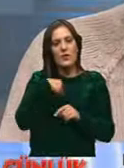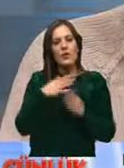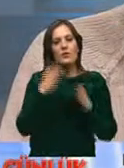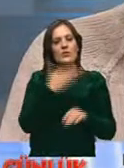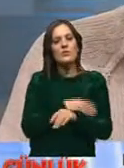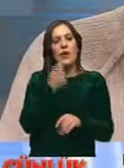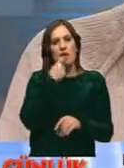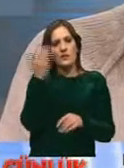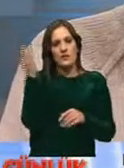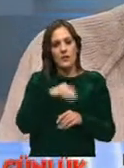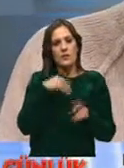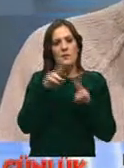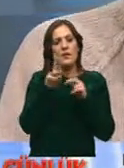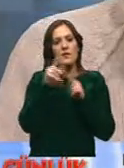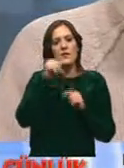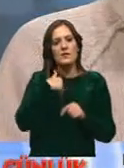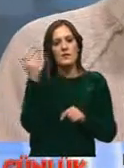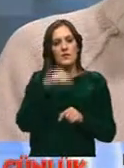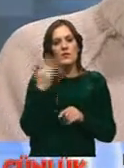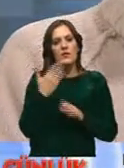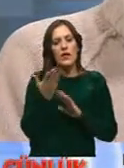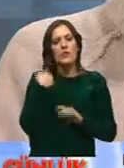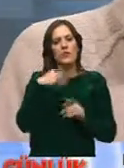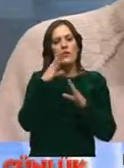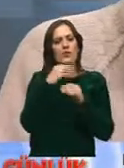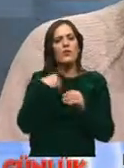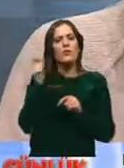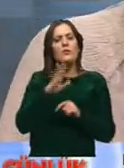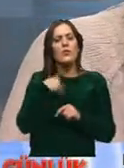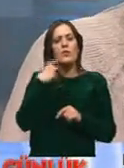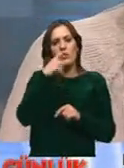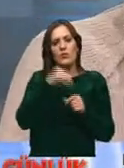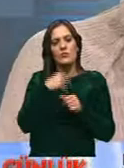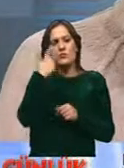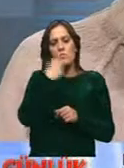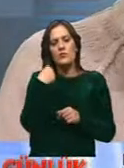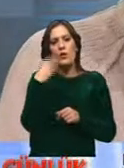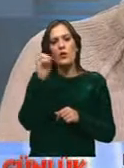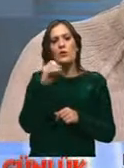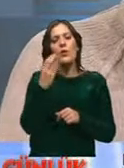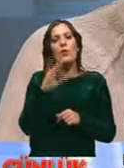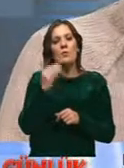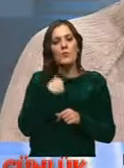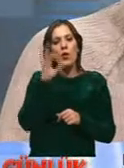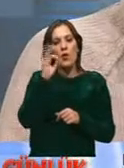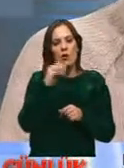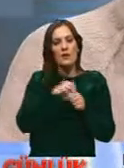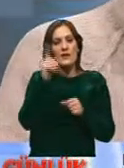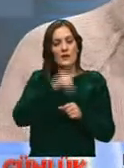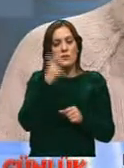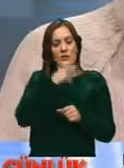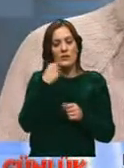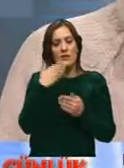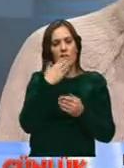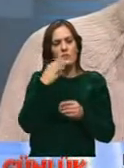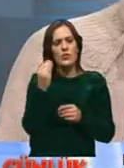büyümedim. Ankara'ya geldik işte Mimar Kemal Lisesi'ne. Daha önce blok flüt çalmamıştım. Köyde de müzik öğretmenim olmamıştı. Ortaokuldaki ilk müzik dersimde çok kötü